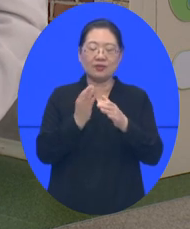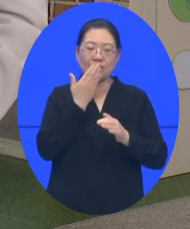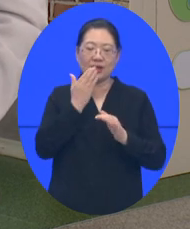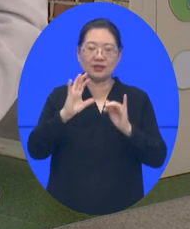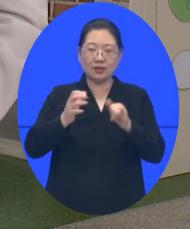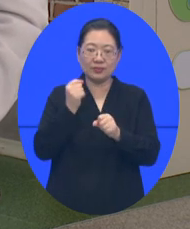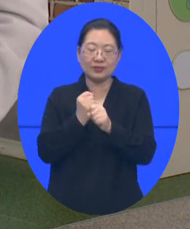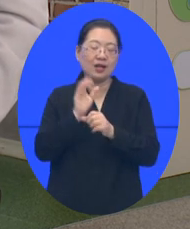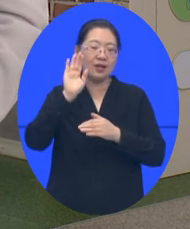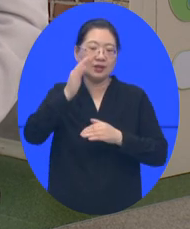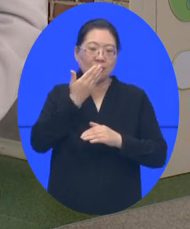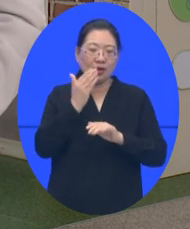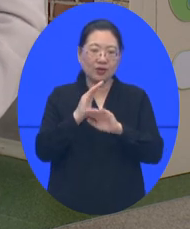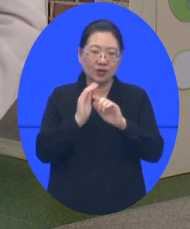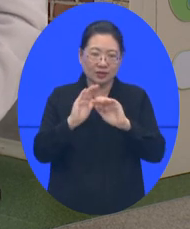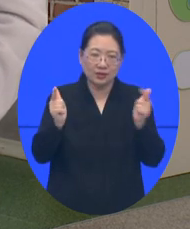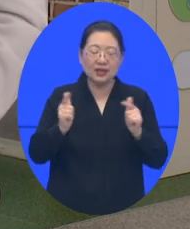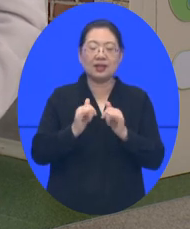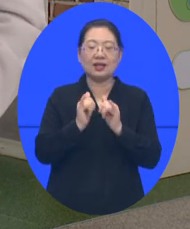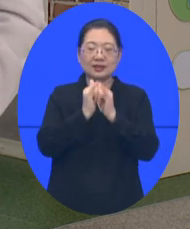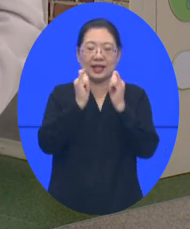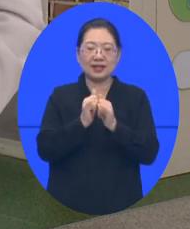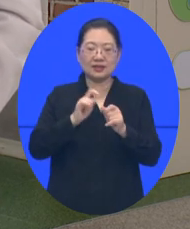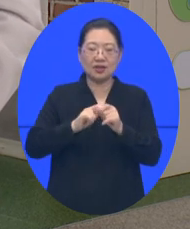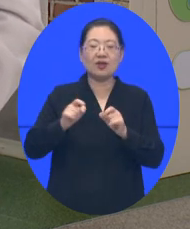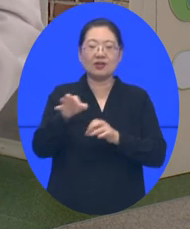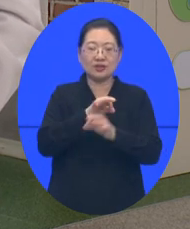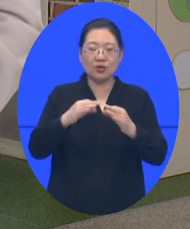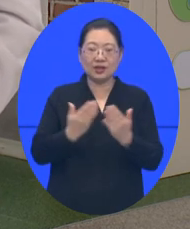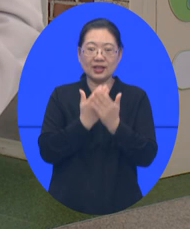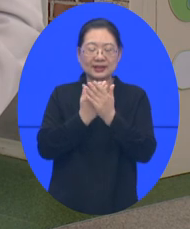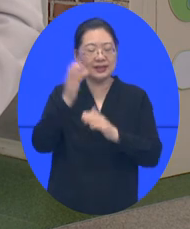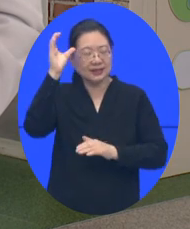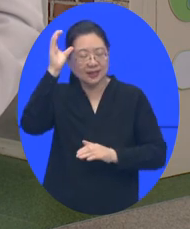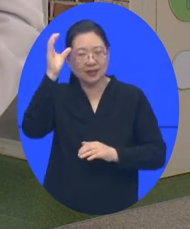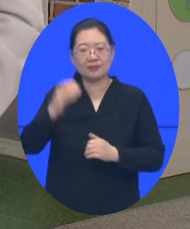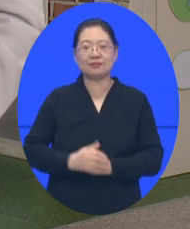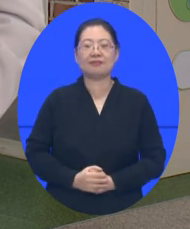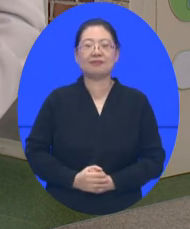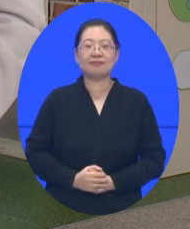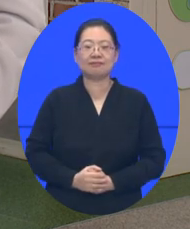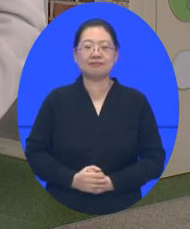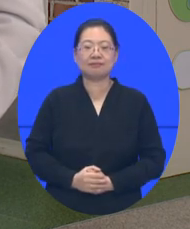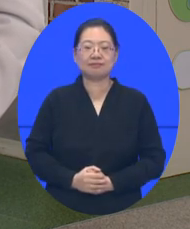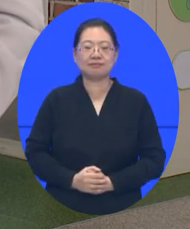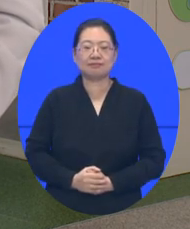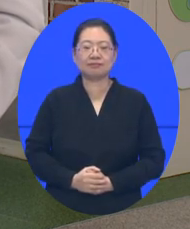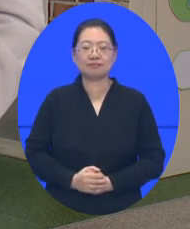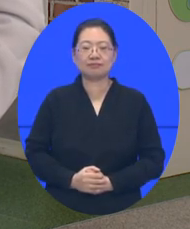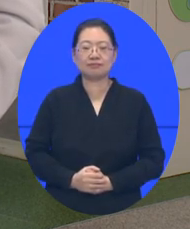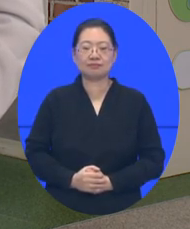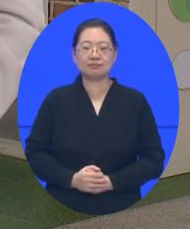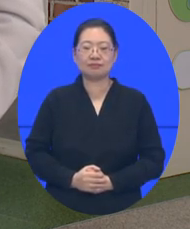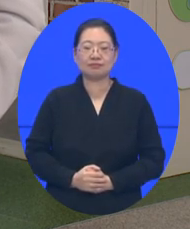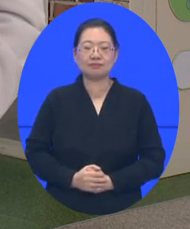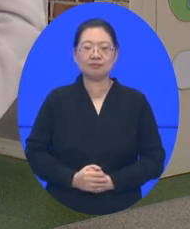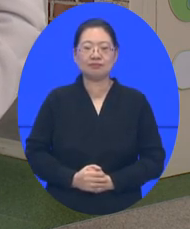지속 가능한 세상을 만드는 미래 먹거리, 사회적 경제의 활성화를 기대해봅니다. GTV 뉴스 이슬비입니다.